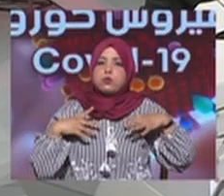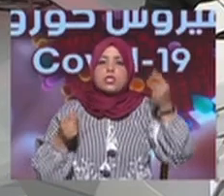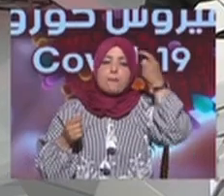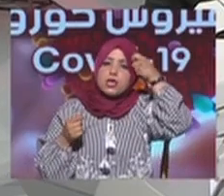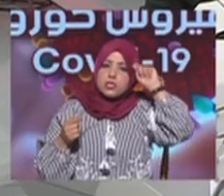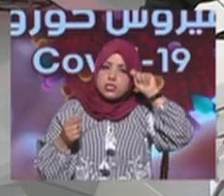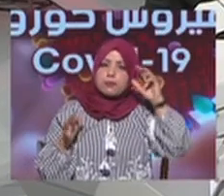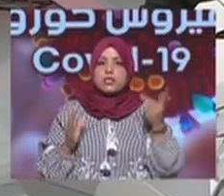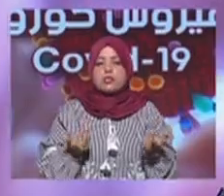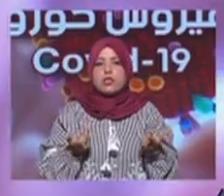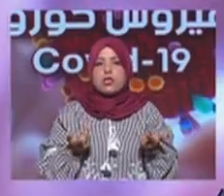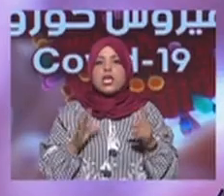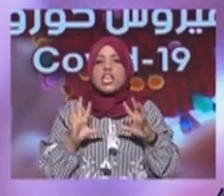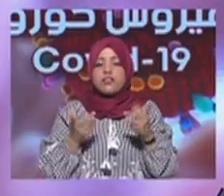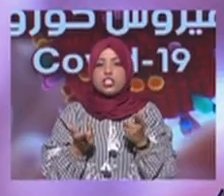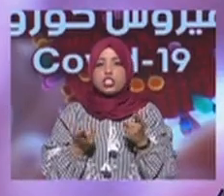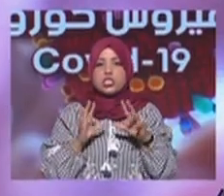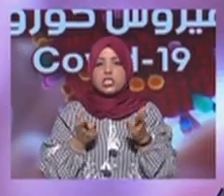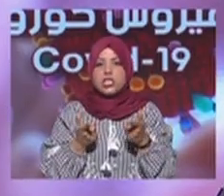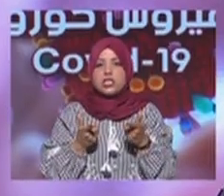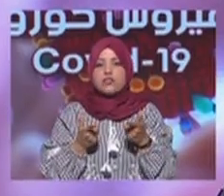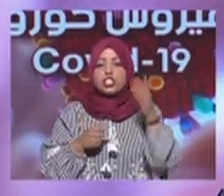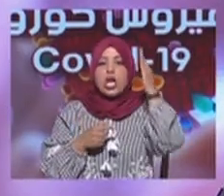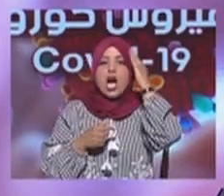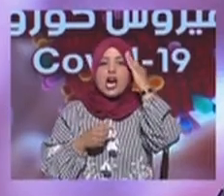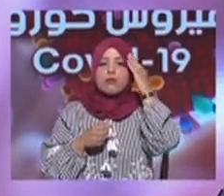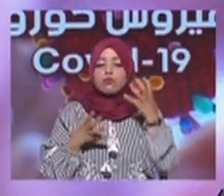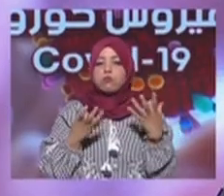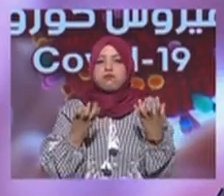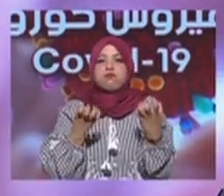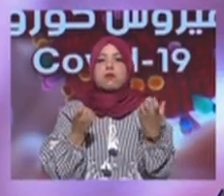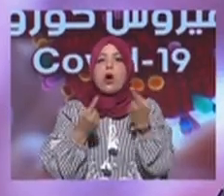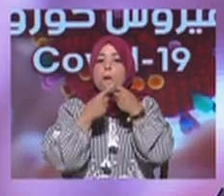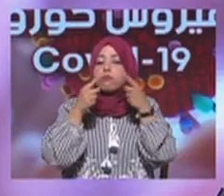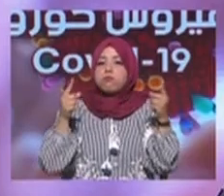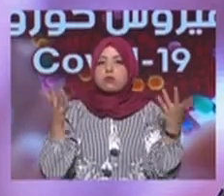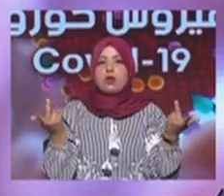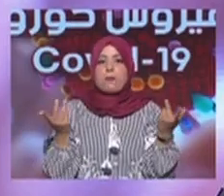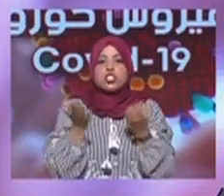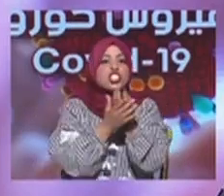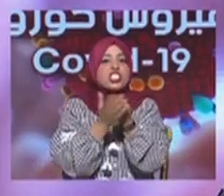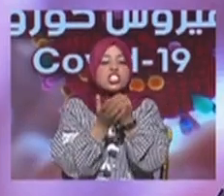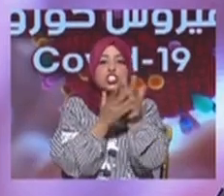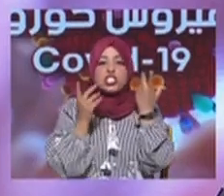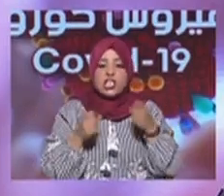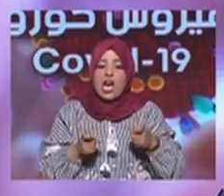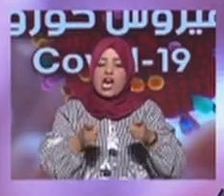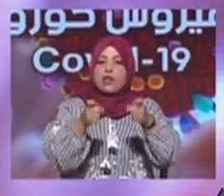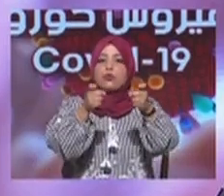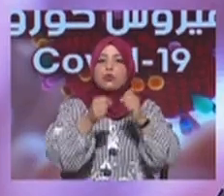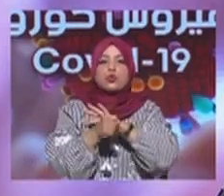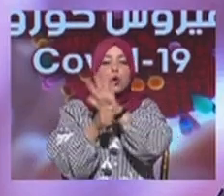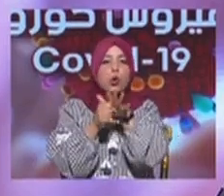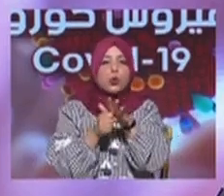نزيد نخرج حاجه اخرى، شنو عرفتوا اكثر من الشيء اللي عرفتوه على هذا الفيروس؟ شنو المعطيات الاخرى؟ شنو اللي زدتوا عرفتوا عليه